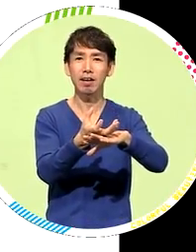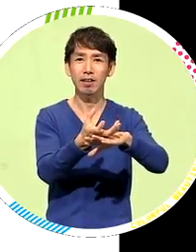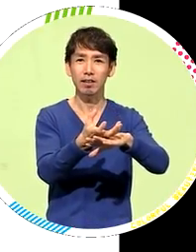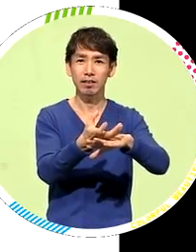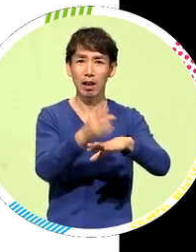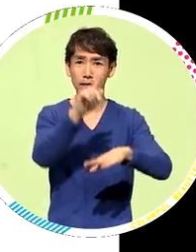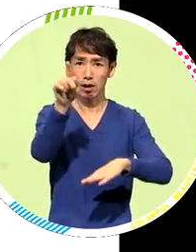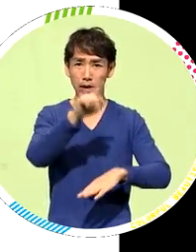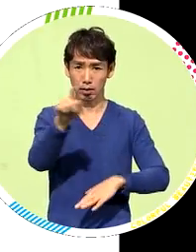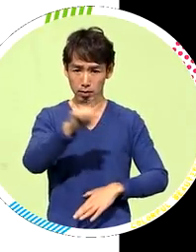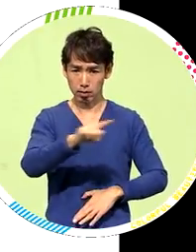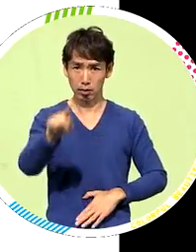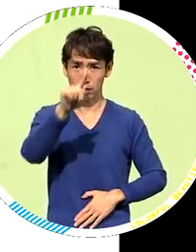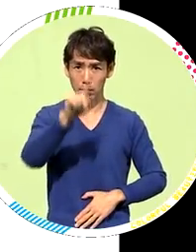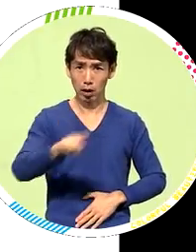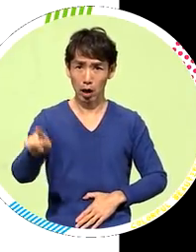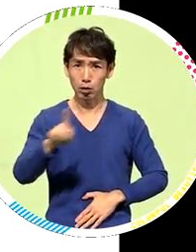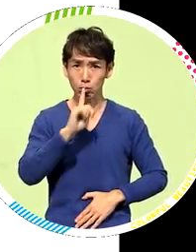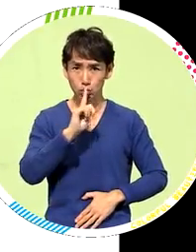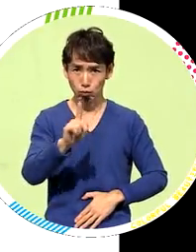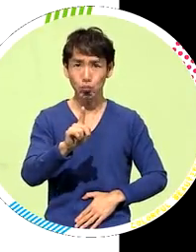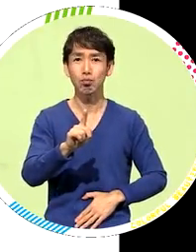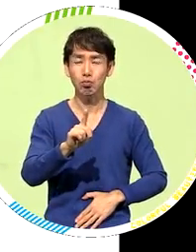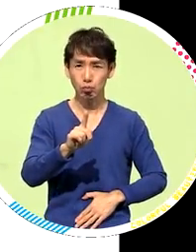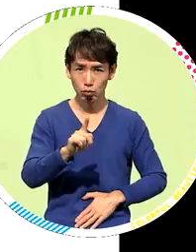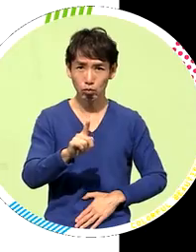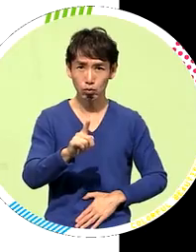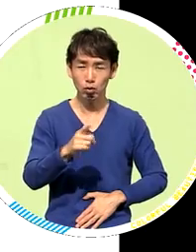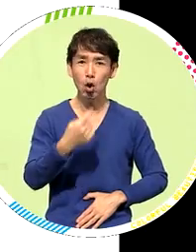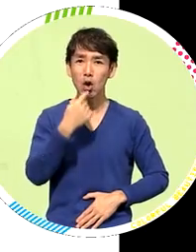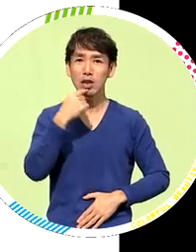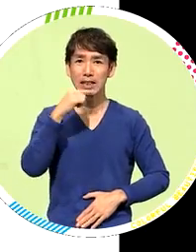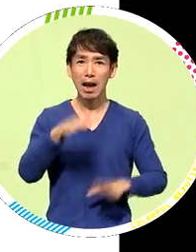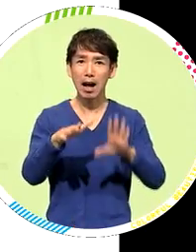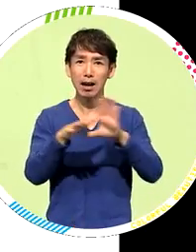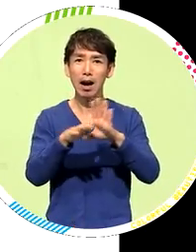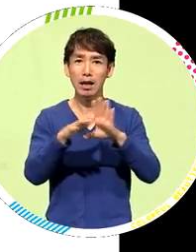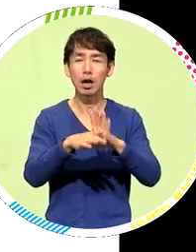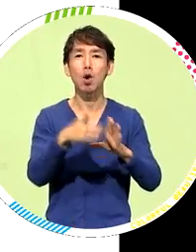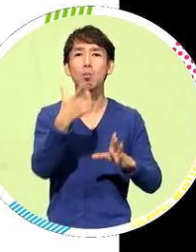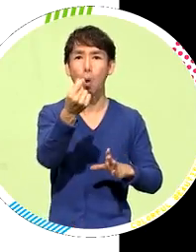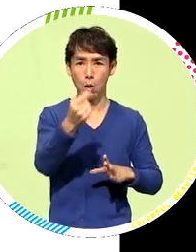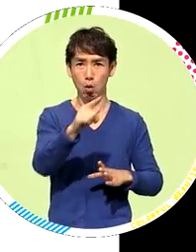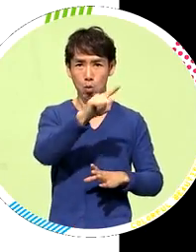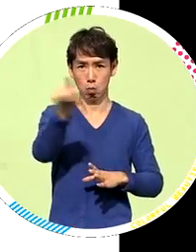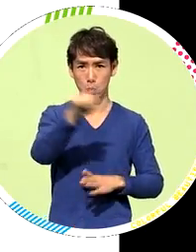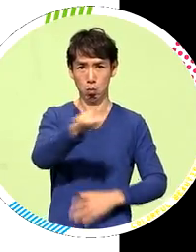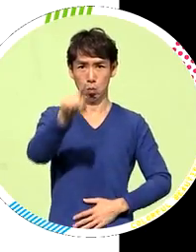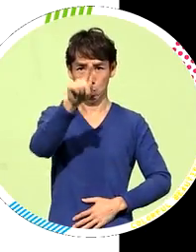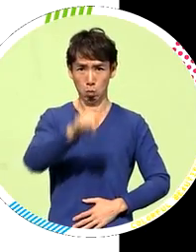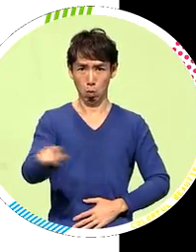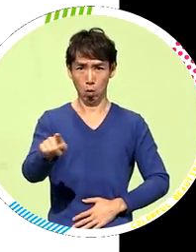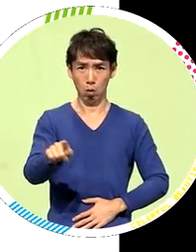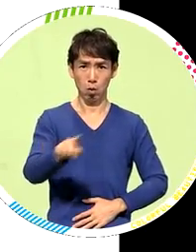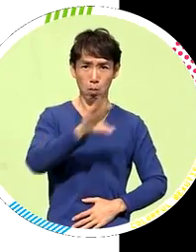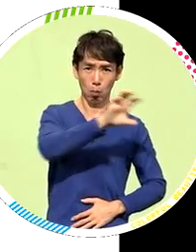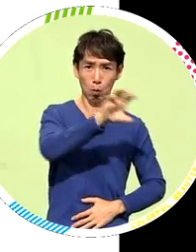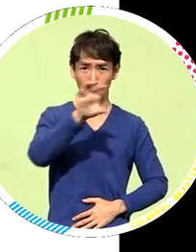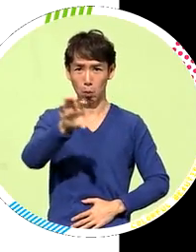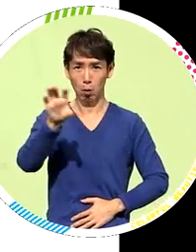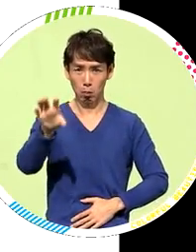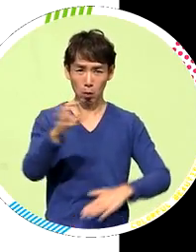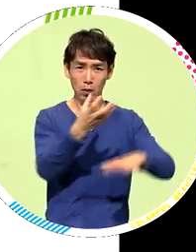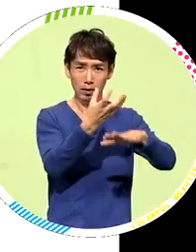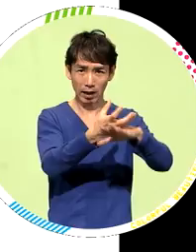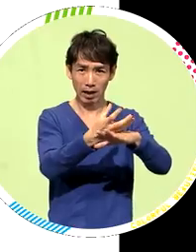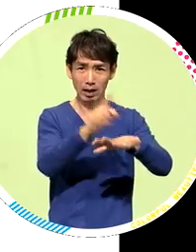けっていうのがあるかというとこれは実は平場なのもうなんですねこの3段階になって